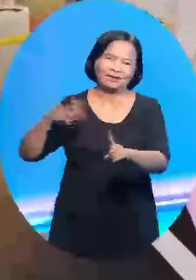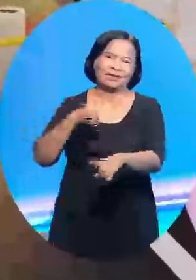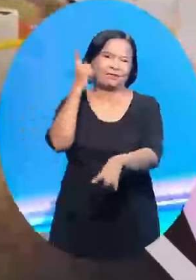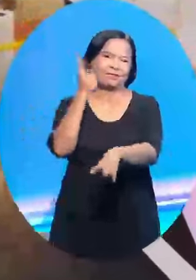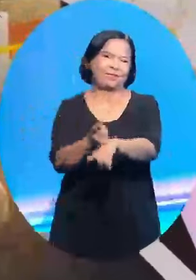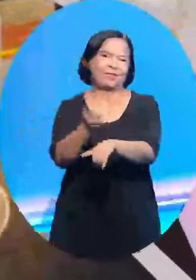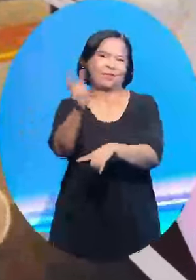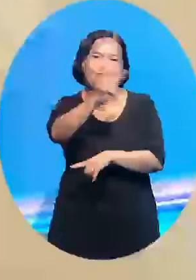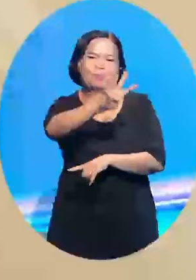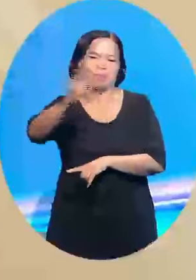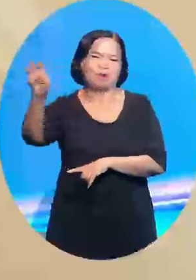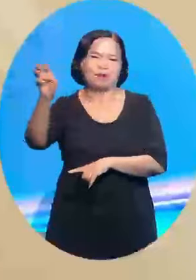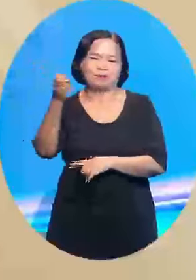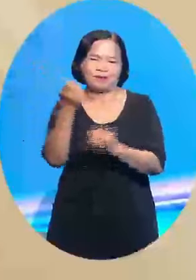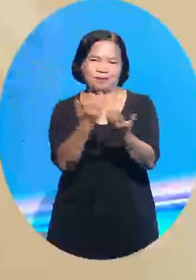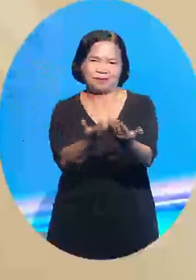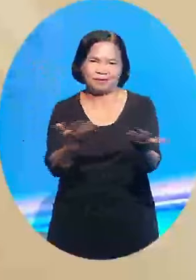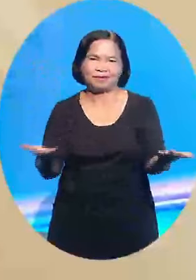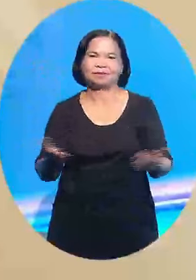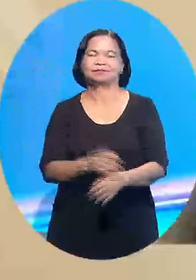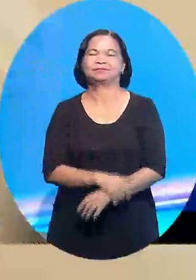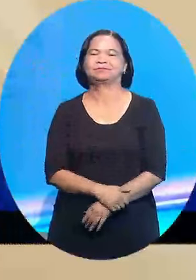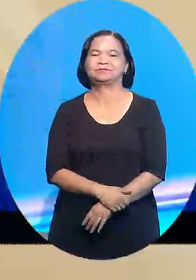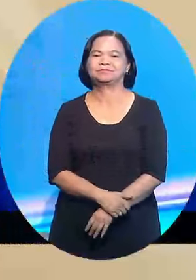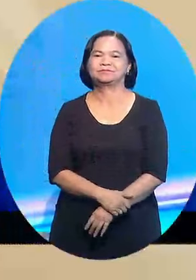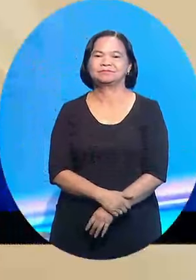1.300 đơn vị triển lãm. Tham dự cái hội chợ lần này